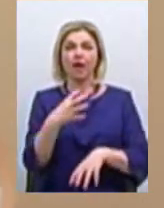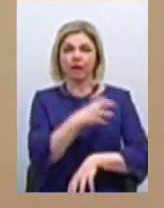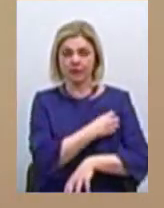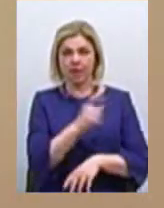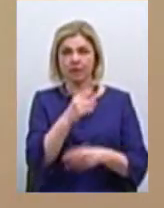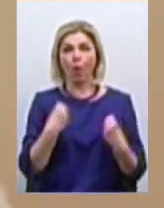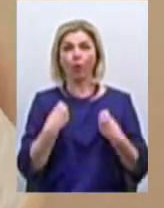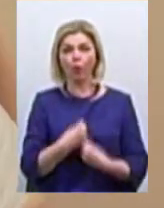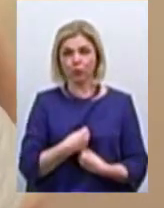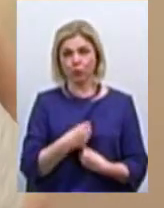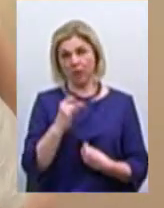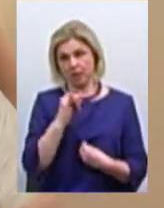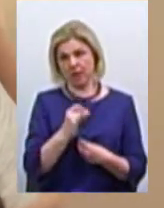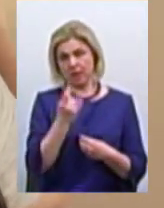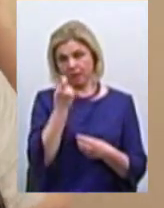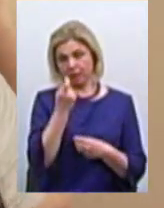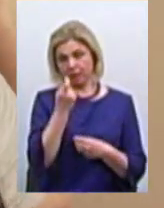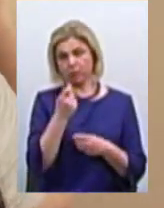далі. Ну і зацепила.